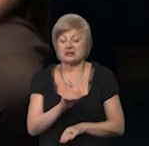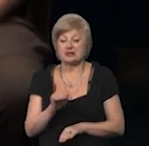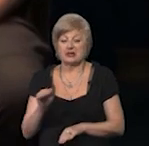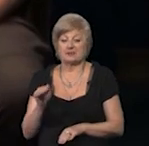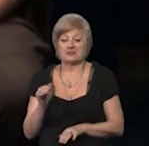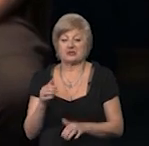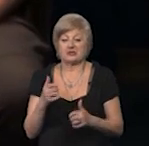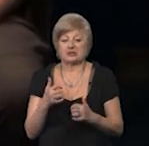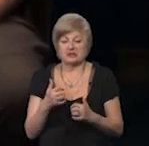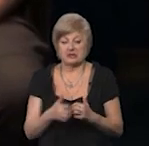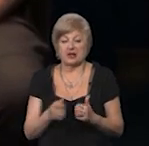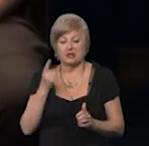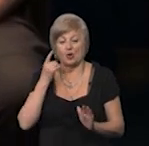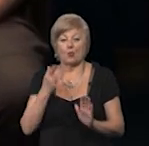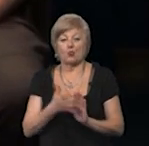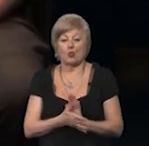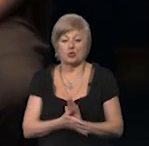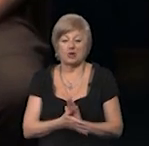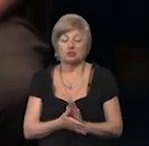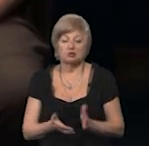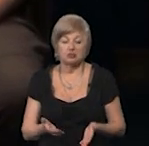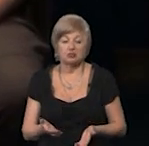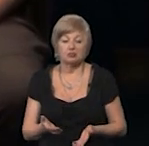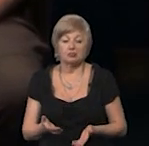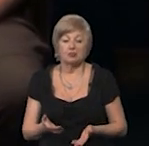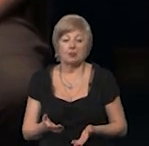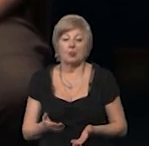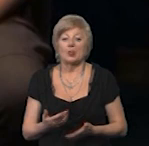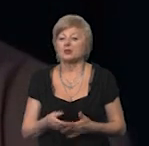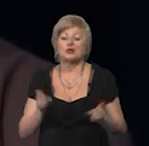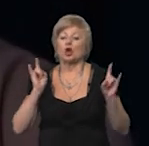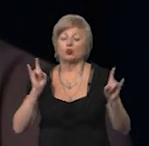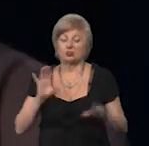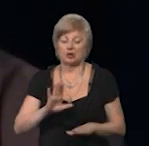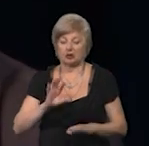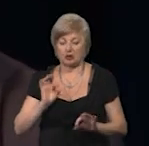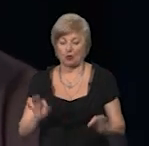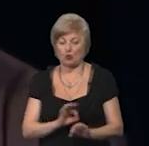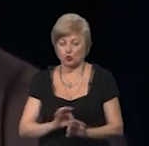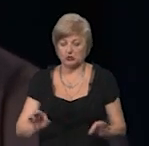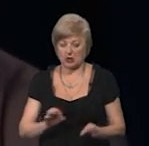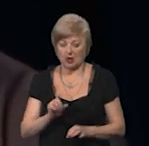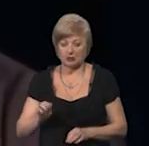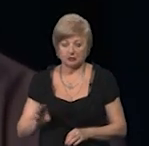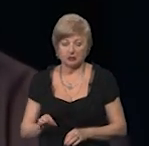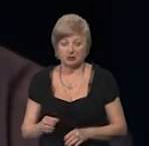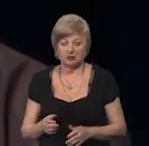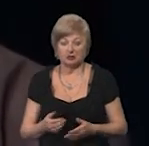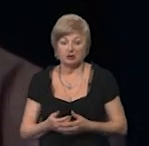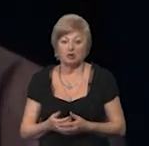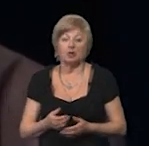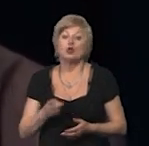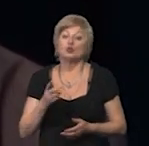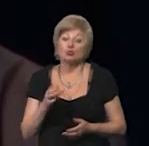таке поняття старе лабухи. Вони дуже круті музиканти, вони дуже настільки знають, вони таке можуть зіграти.